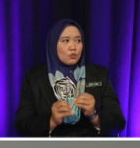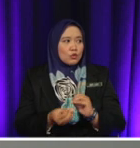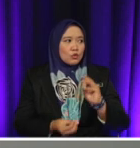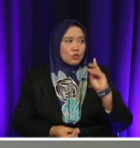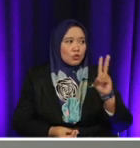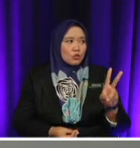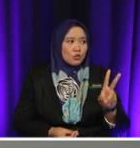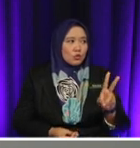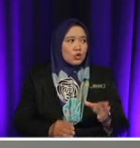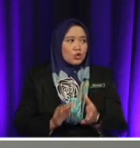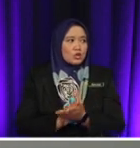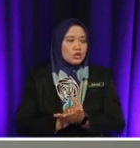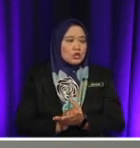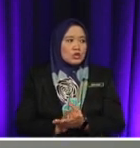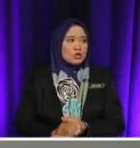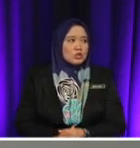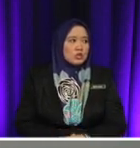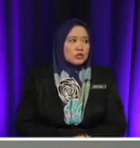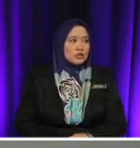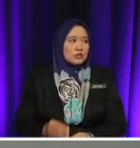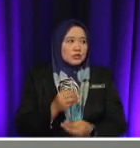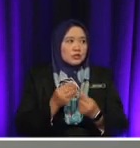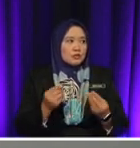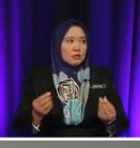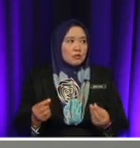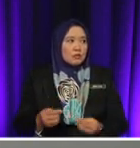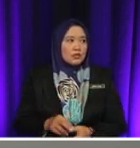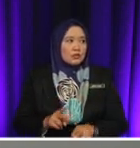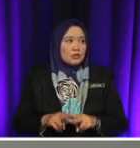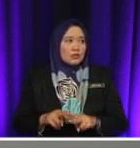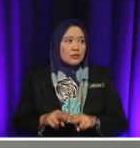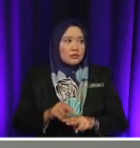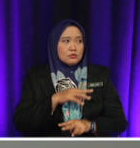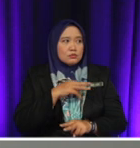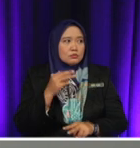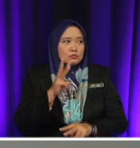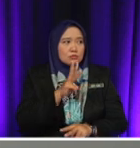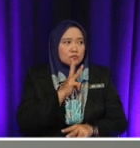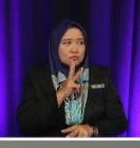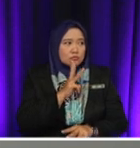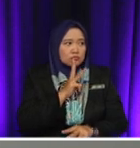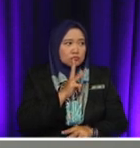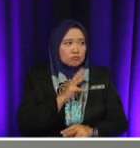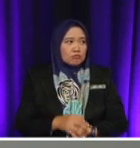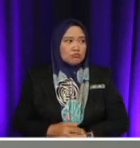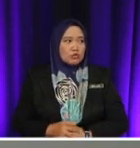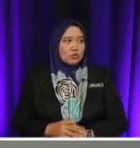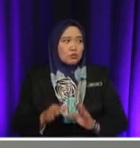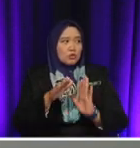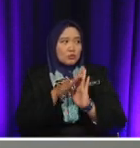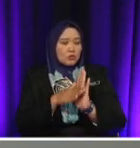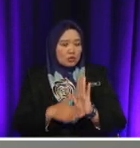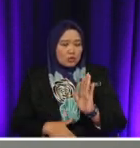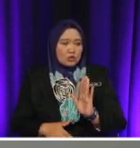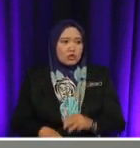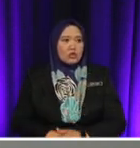permukaan larutan dan sabun yang tak diakkan tadi akan dituras Oke so rasanya ini adalah bagaimana cara